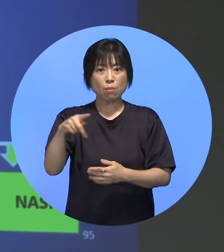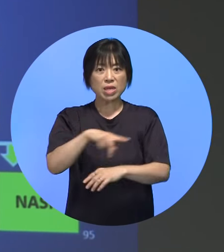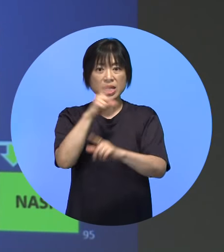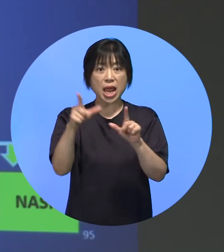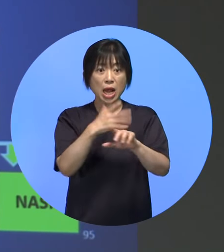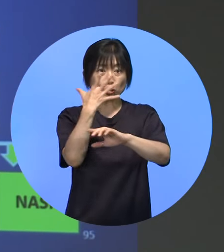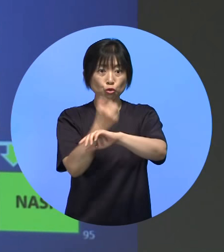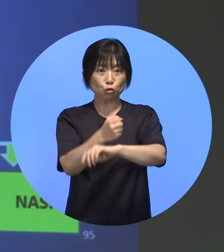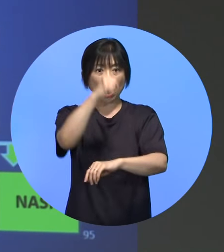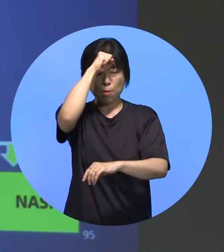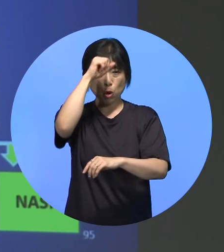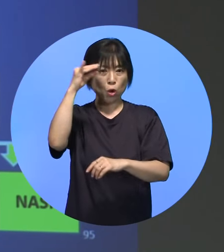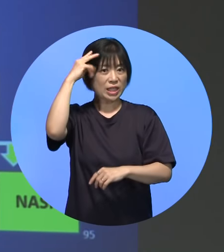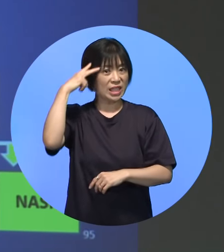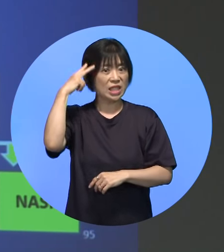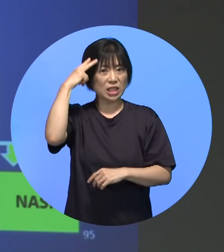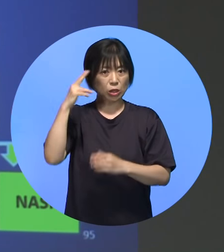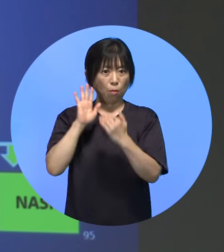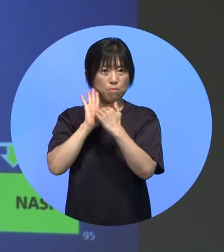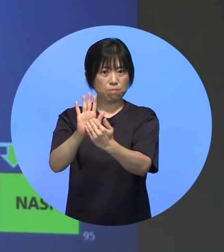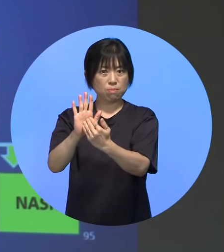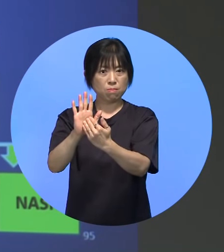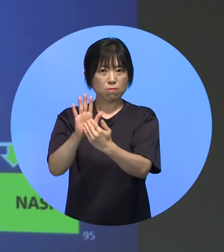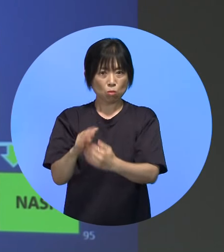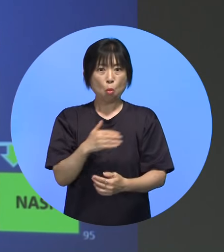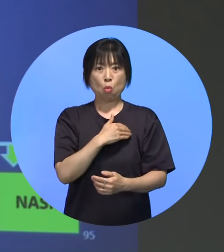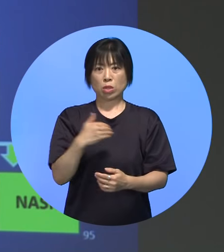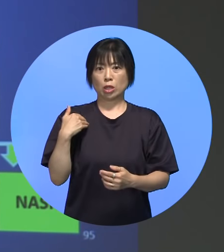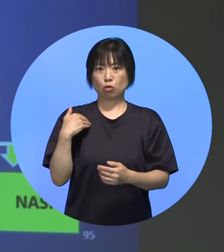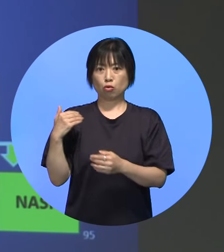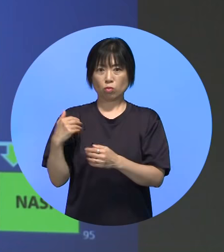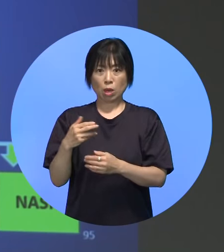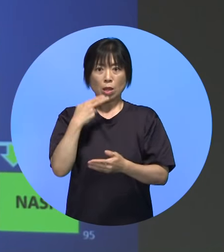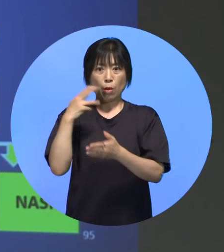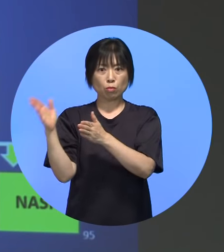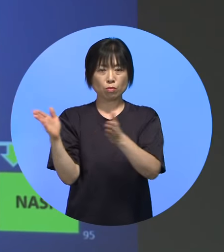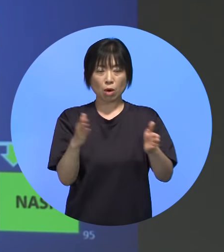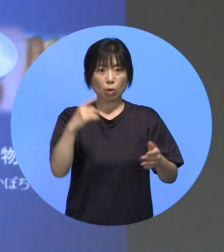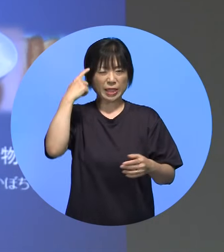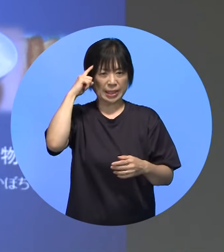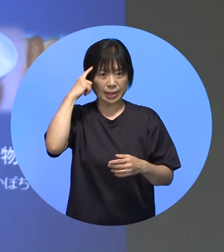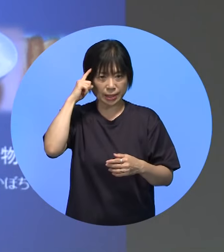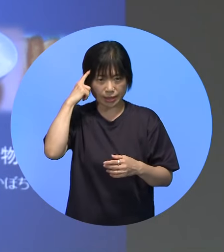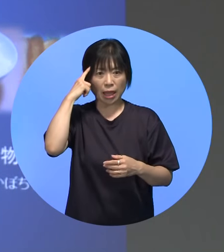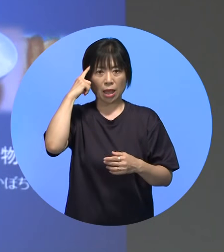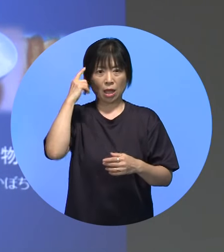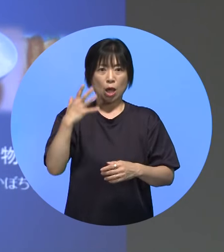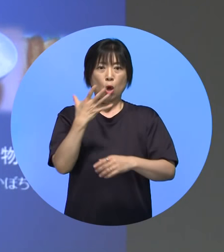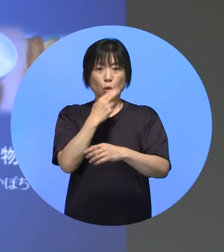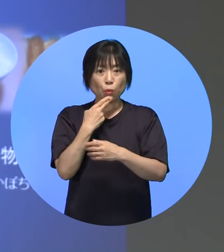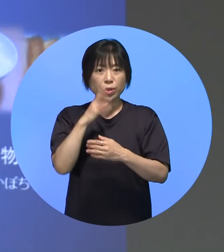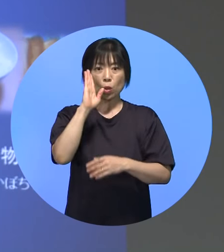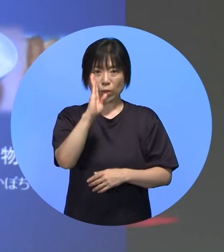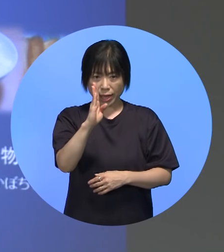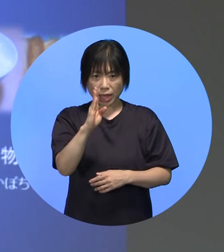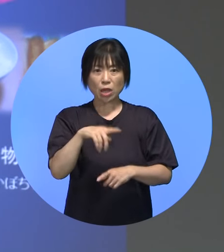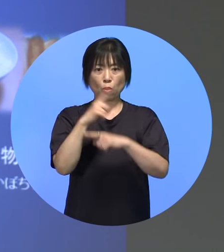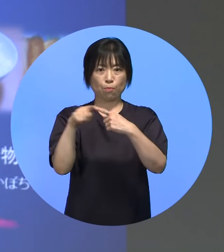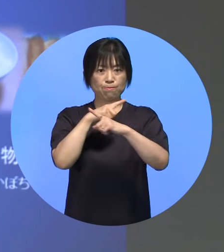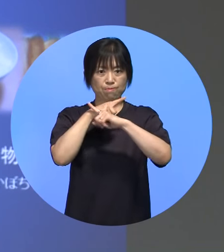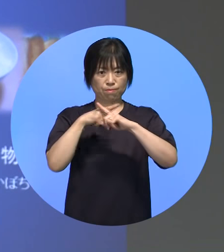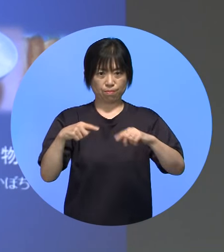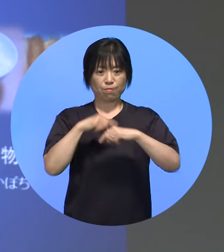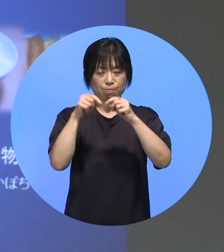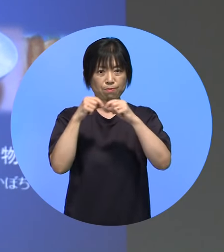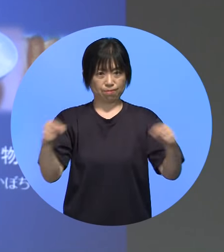認知症の予防老化もう済みつながる部分を食べる順番を意識して食事をしてくださいと締めくくりまし